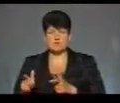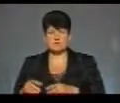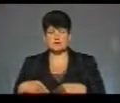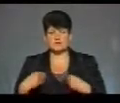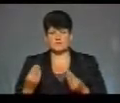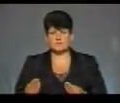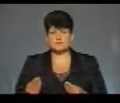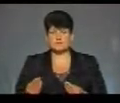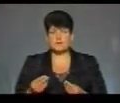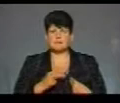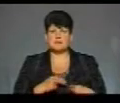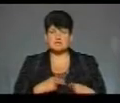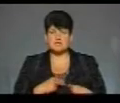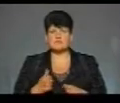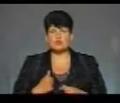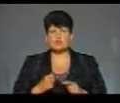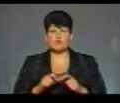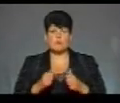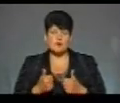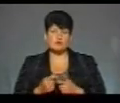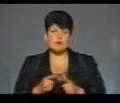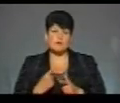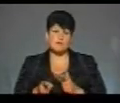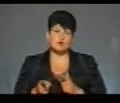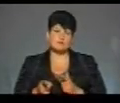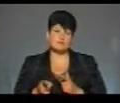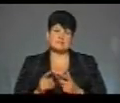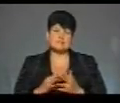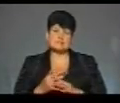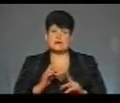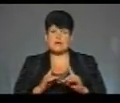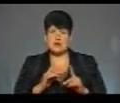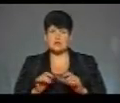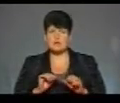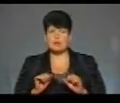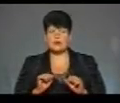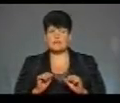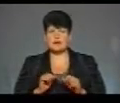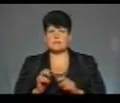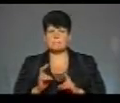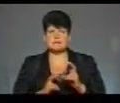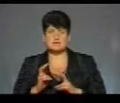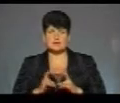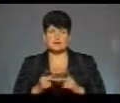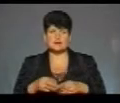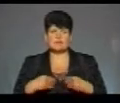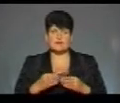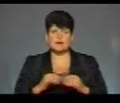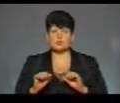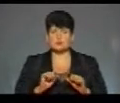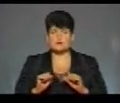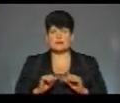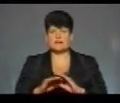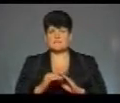вручалися або працівниками військкомату, або через сільські ради, або керівникам підприємства доводилося розпорядження на виклик